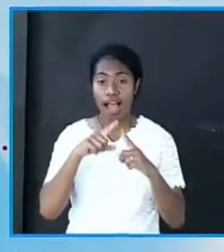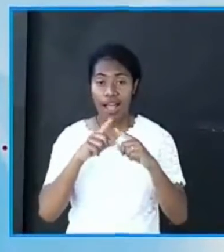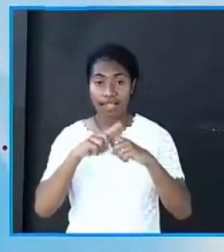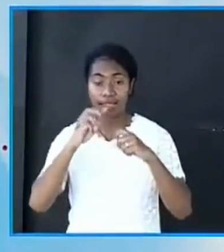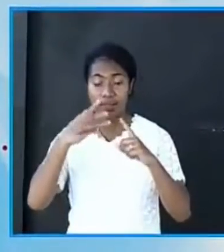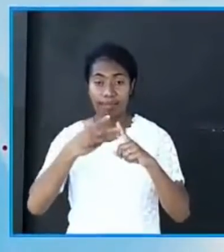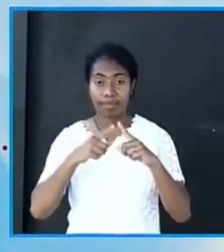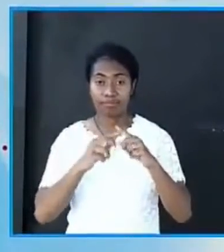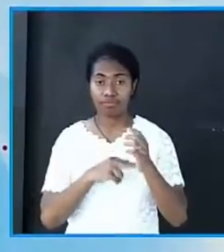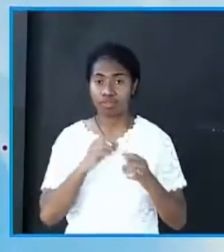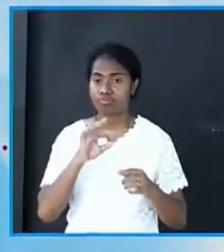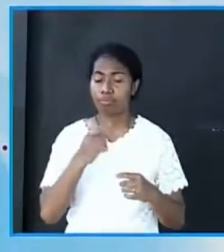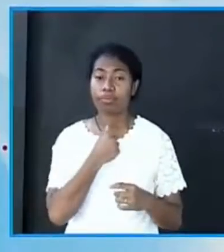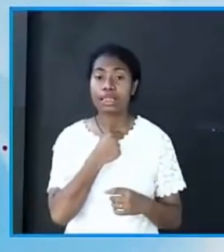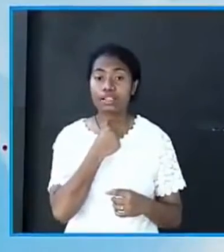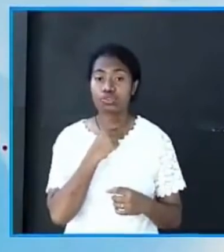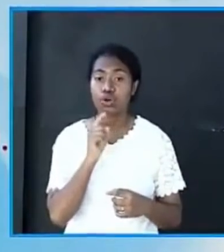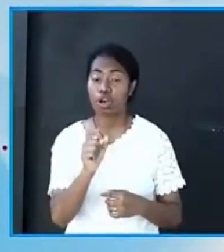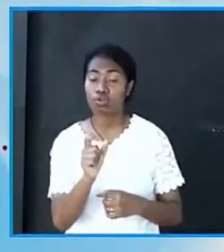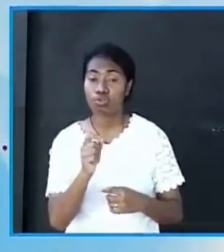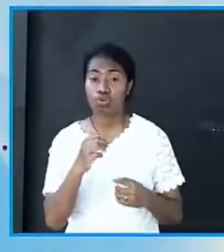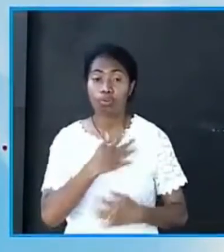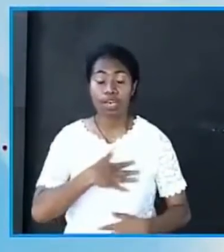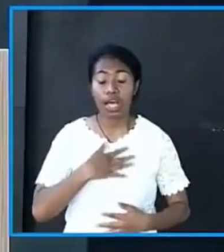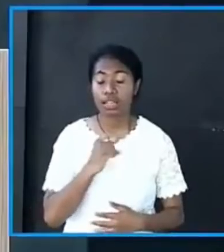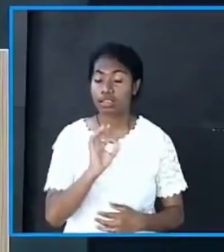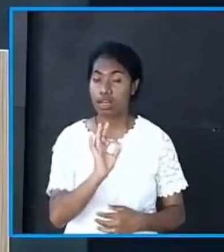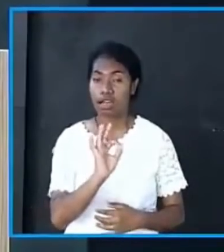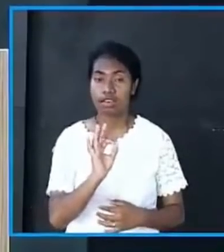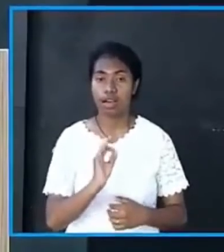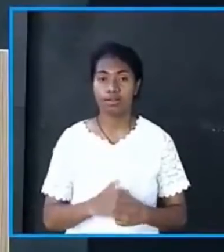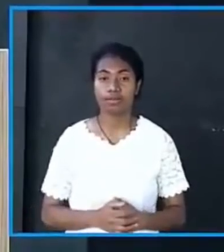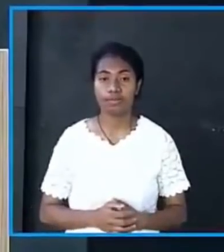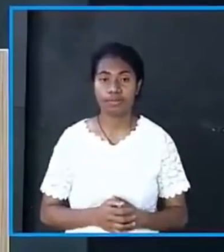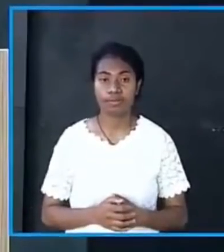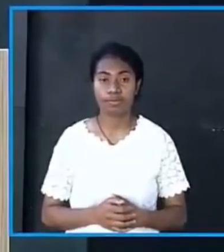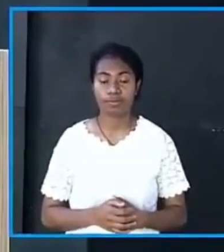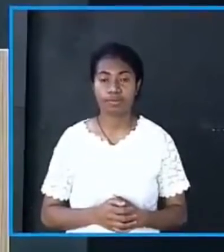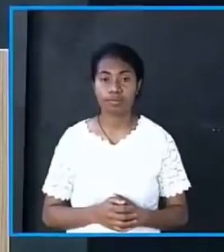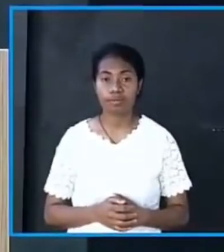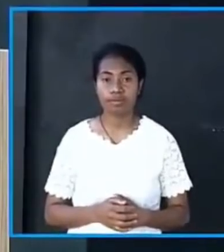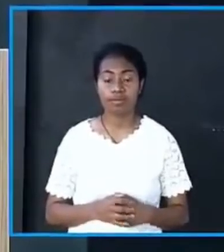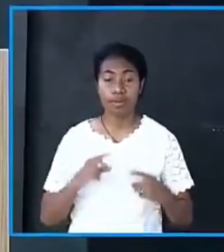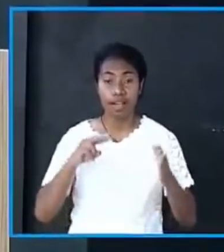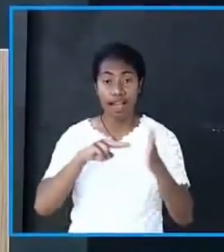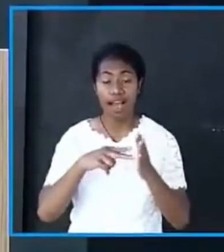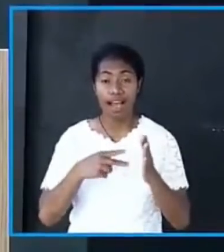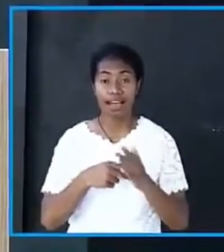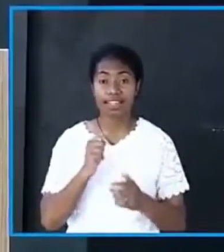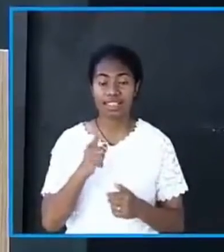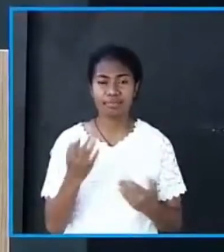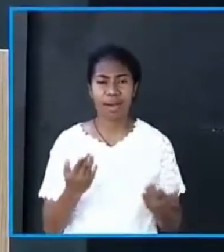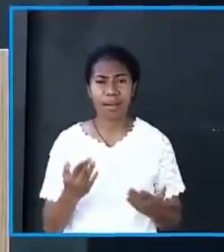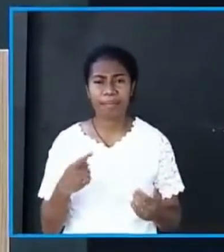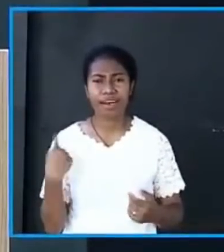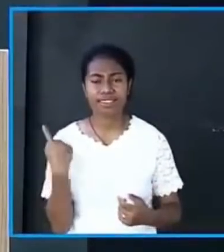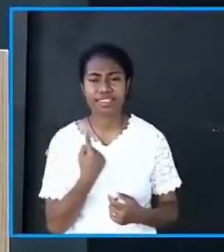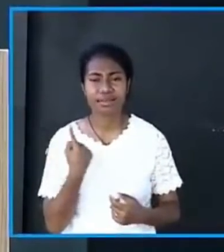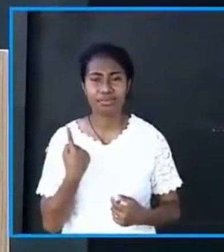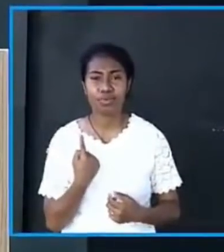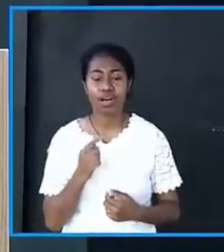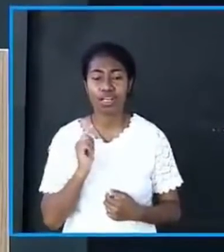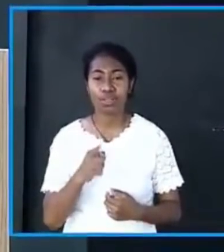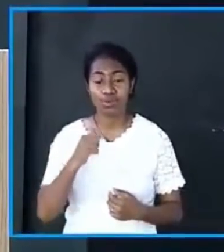tempat untuk pita suara bagi mereka berarti Mengapa semua perbedaan itu